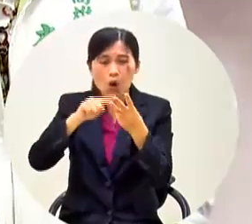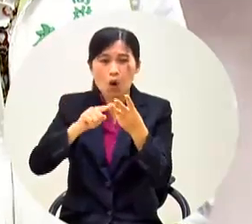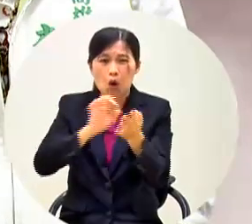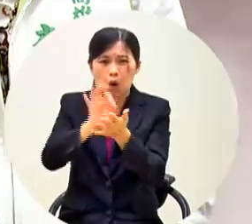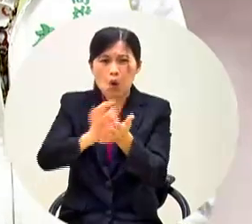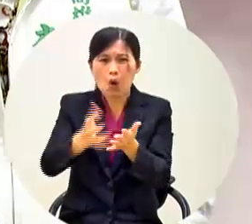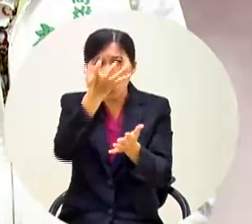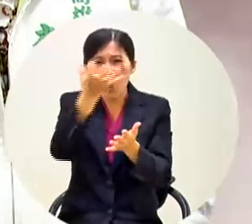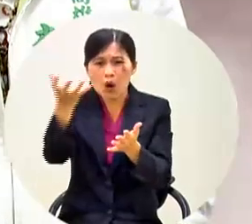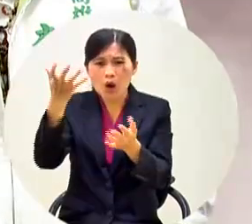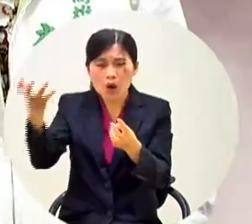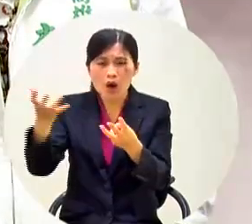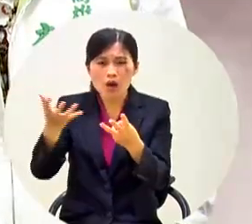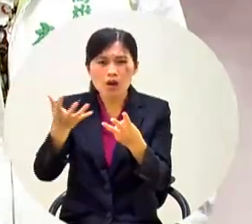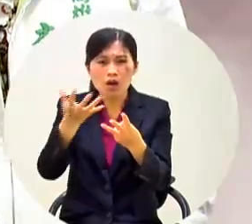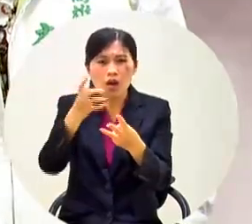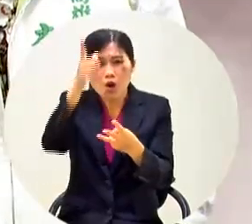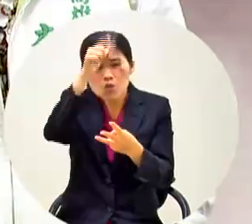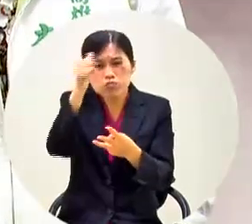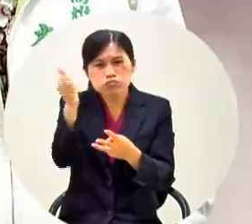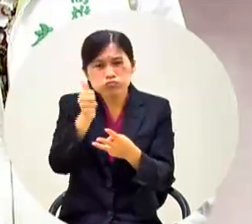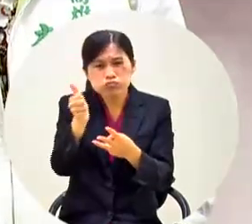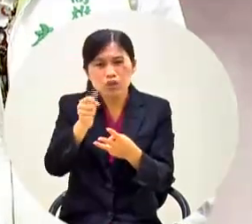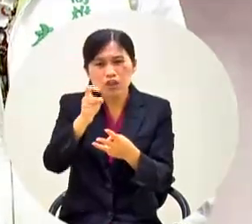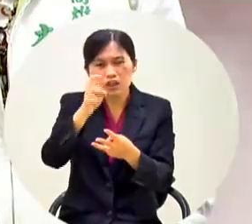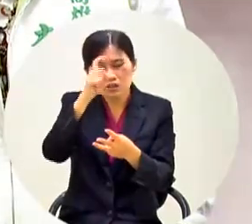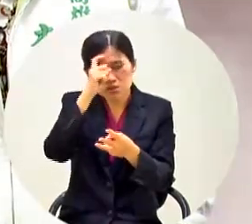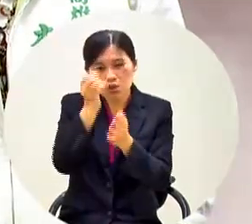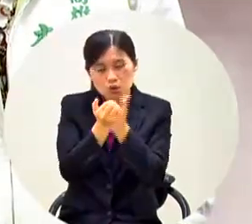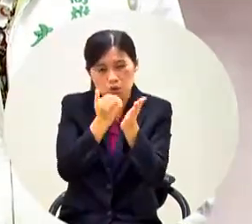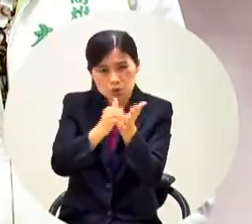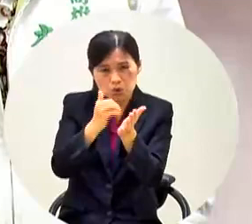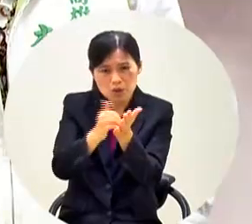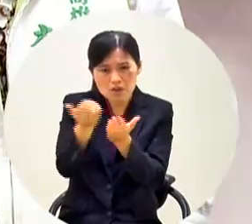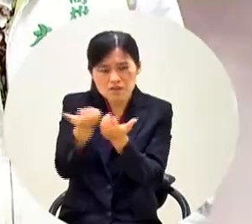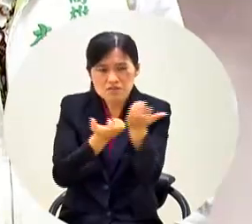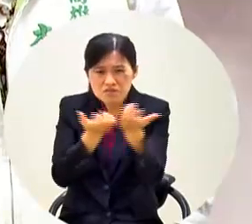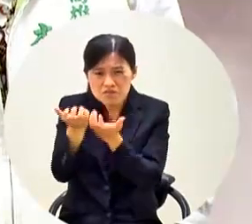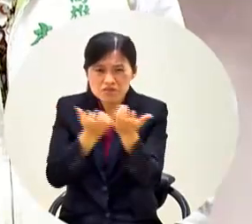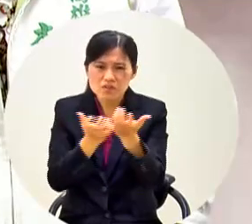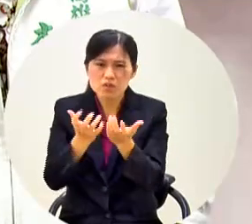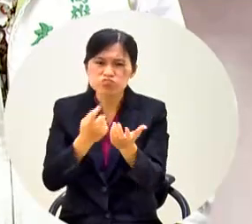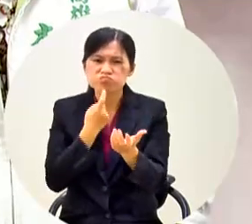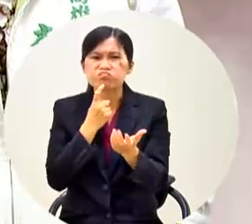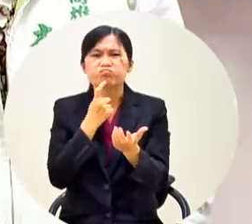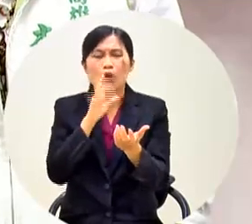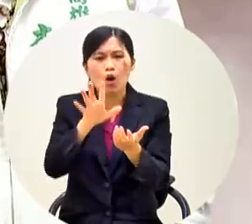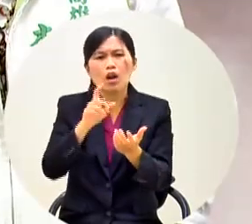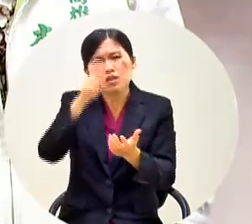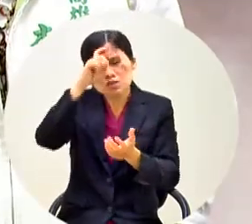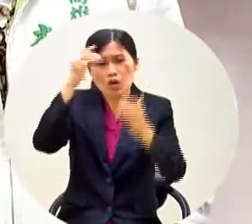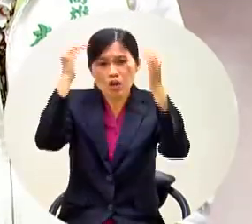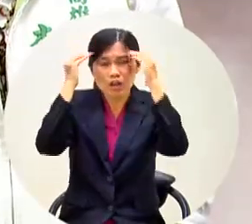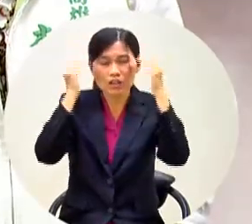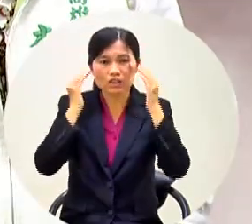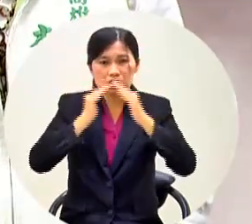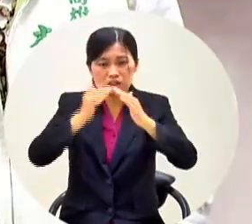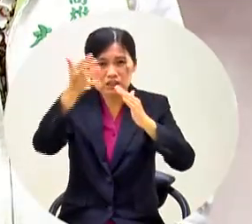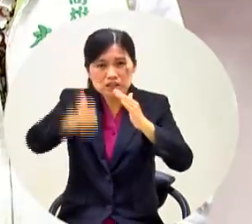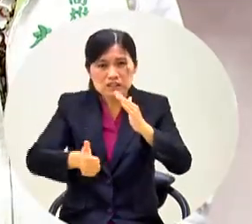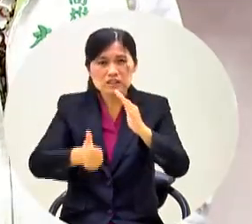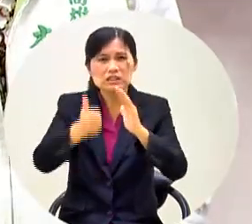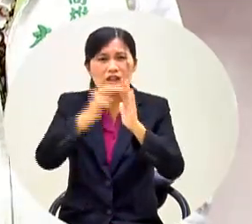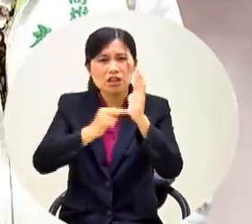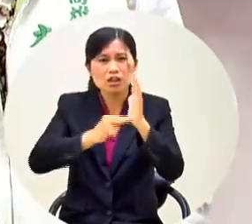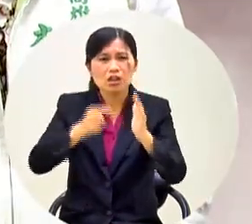希望韩市长可以解释。那这些问题我们都希望韩市长，他身为我们高雄市的市长，他并